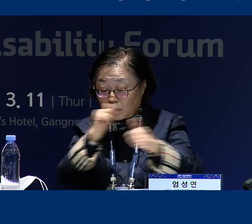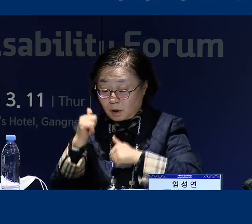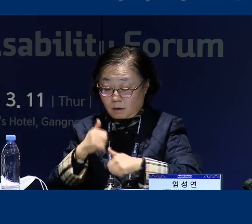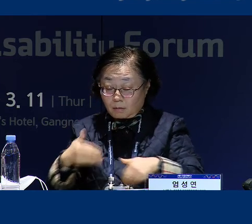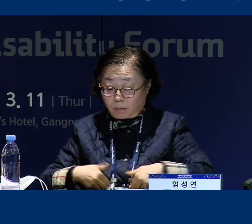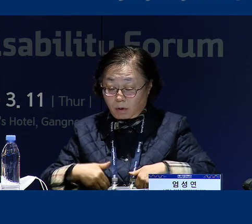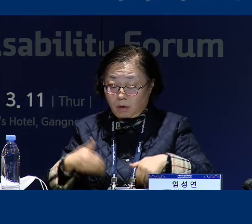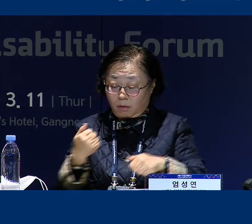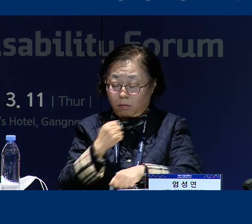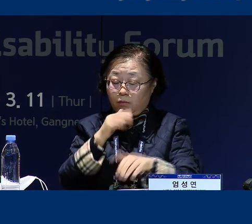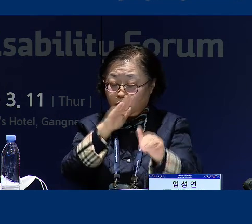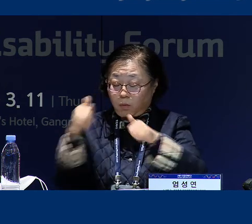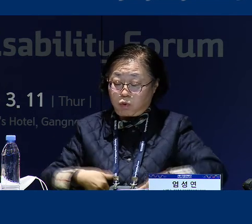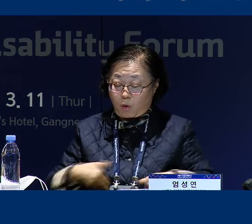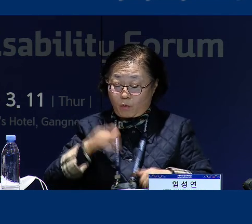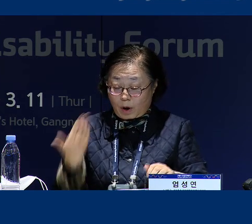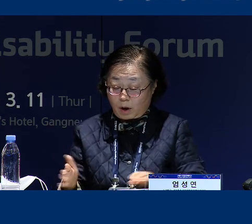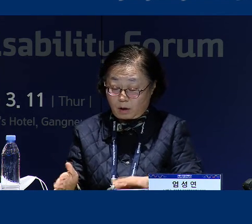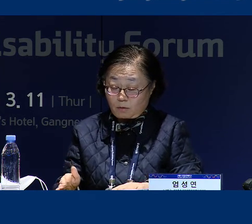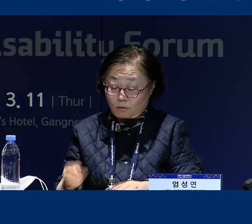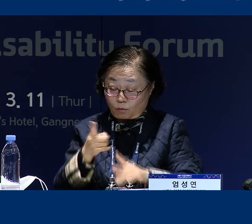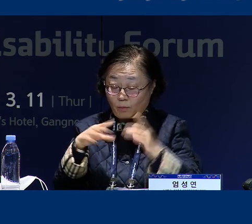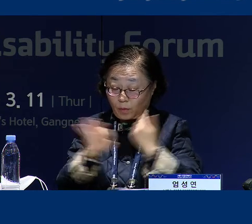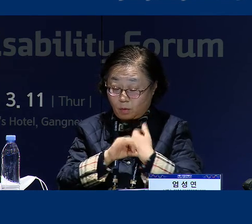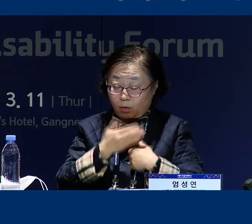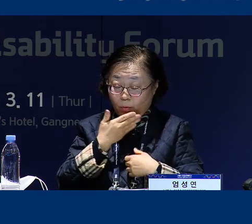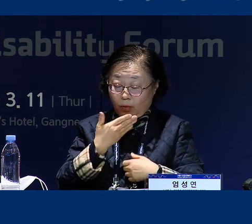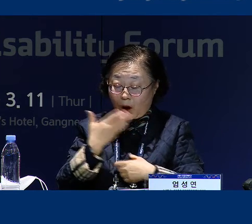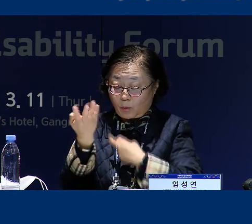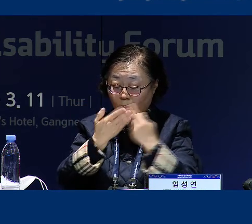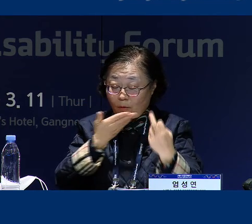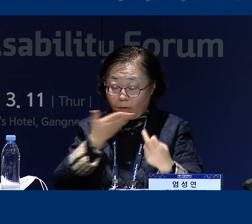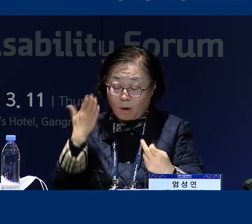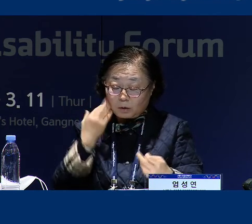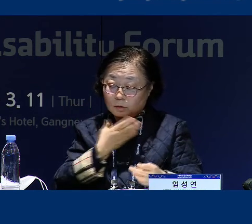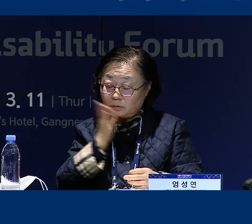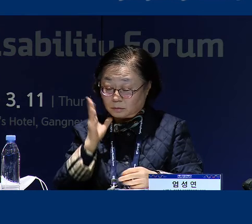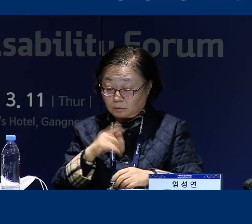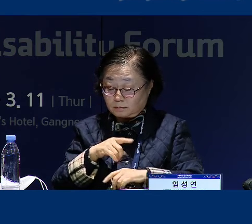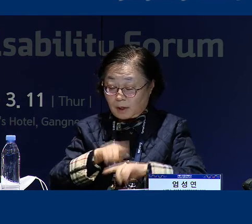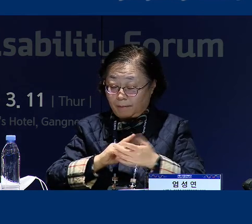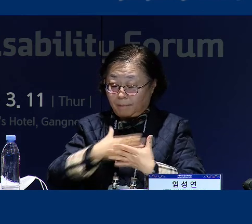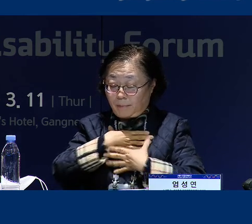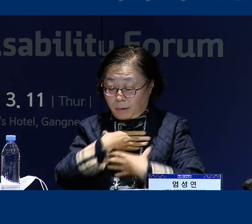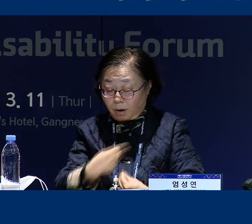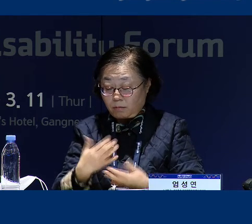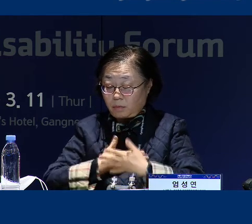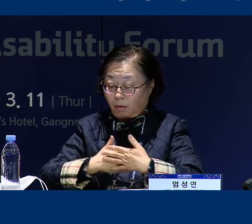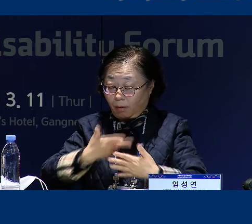상황을 해소할 수 있는 시스템이 필요합니다.